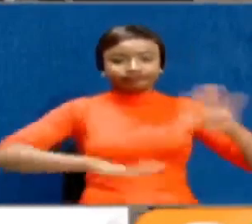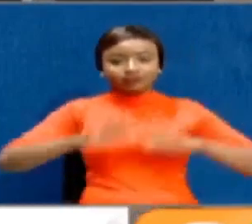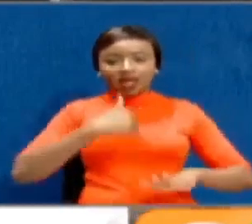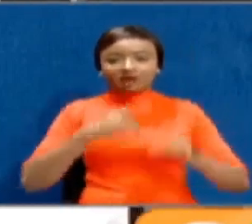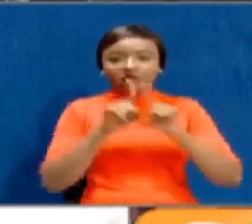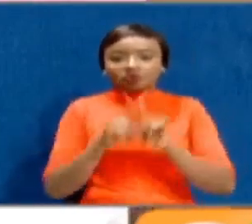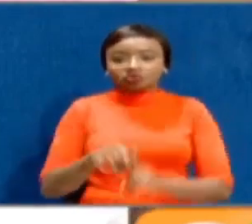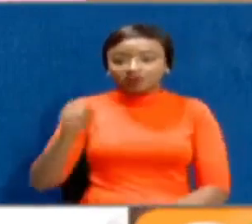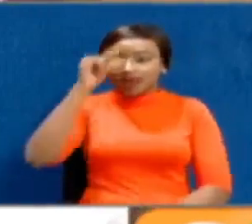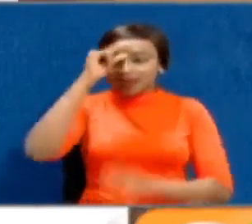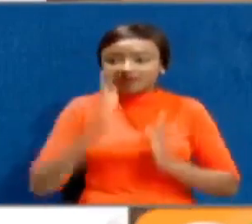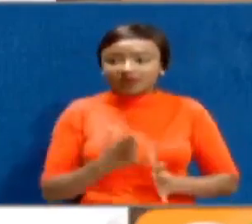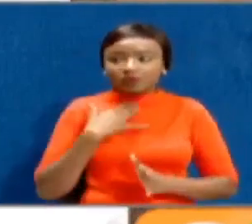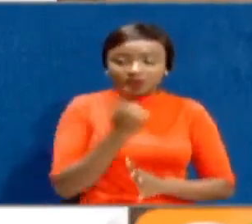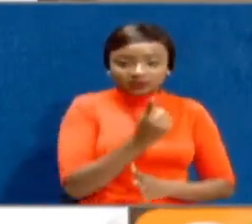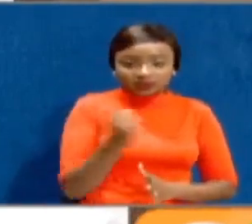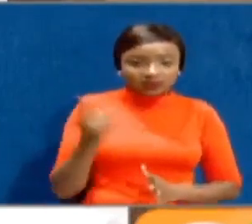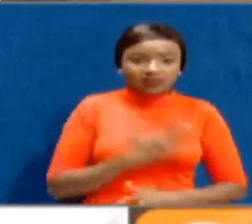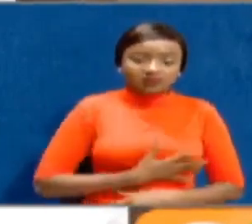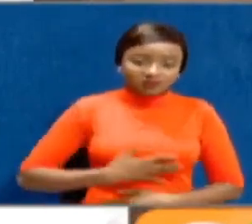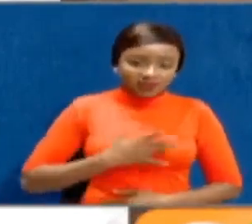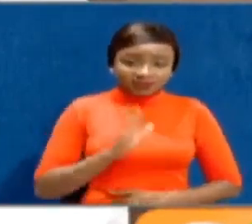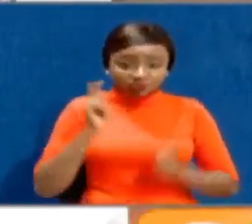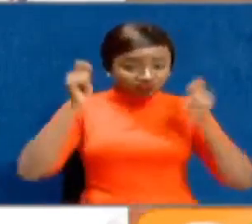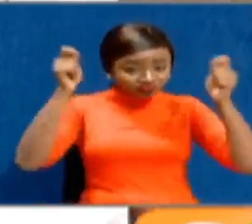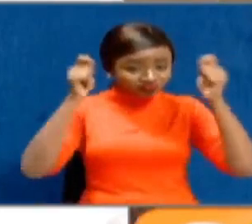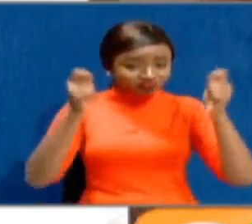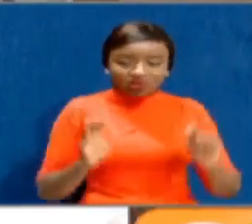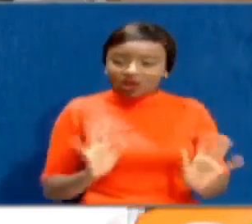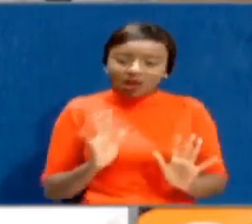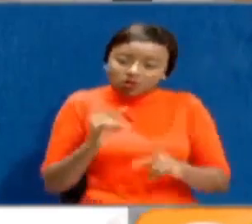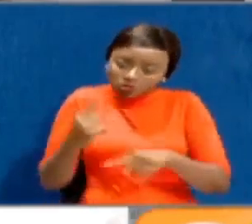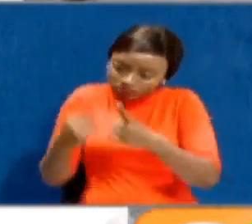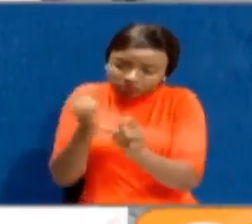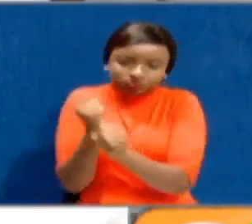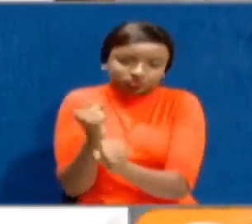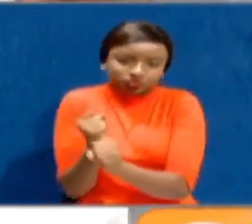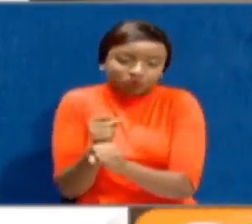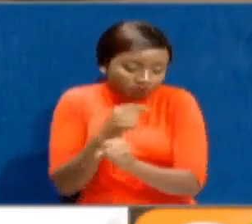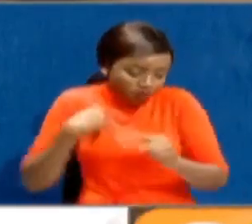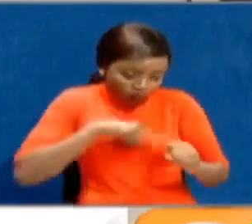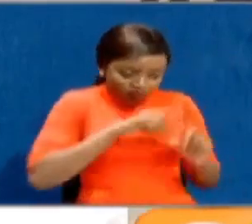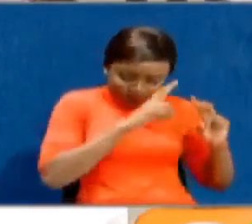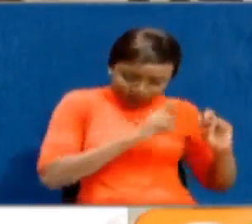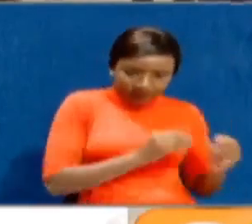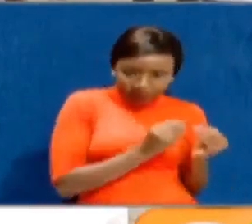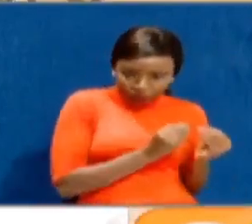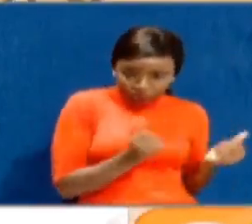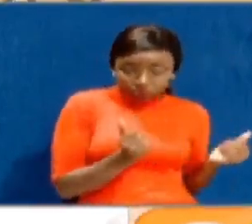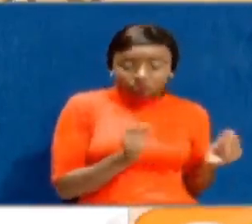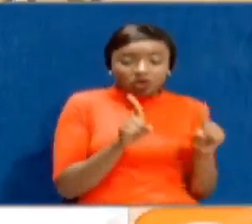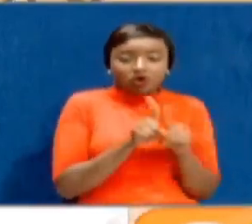hivyo akiwataka wahudumu hao ambao tayari wametishia kugoma kuendelea na kazi suluhu inapotafutwa. It is